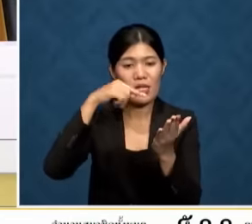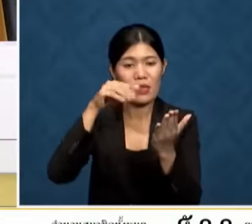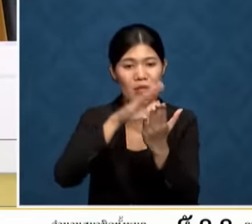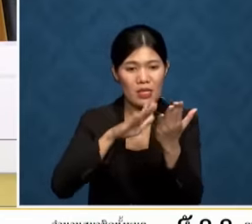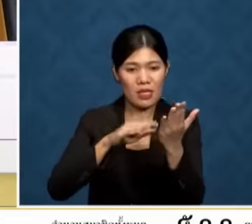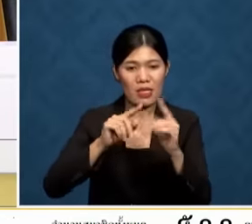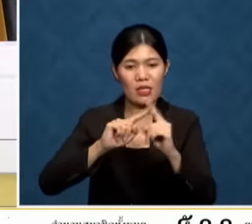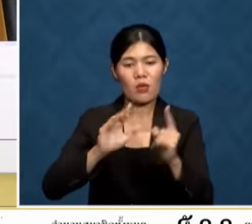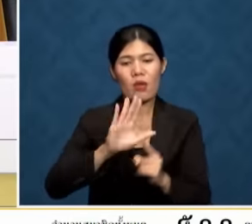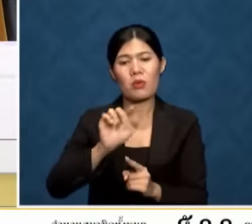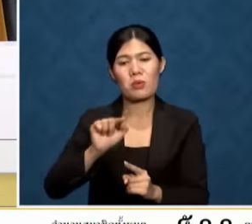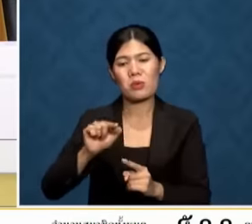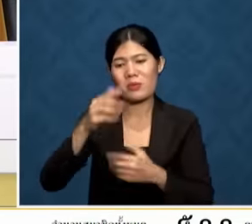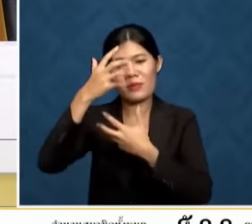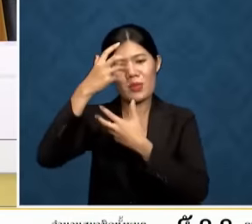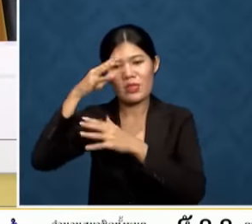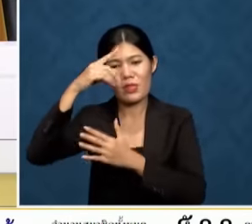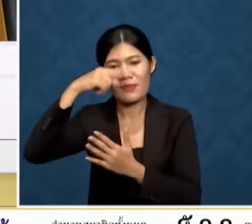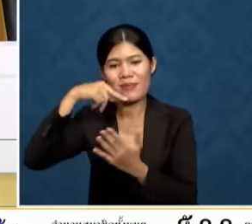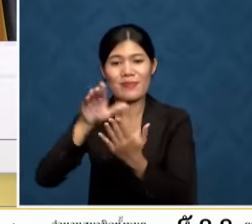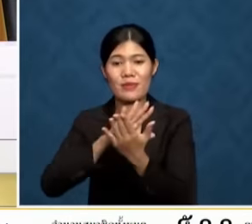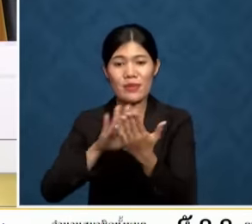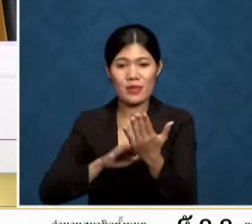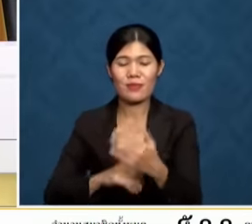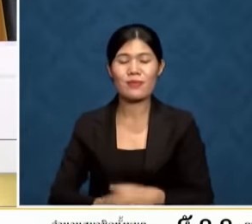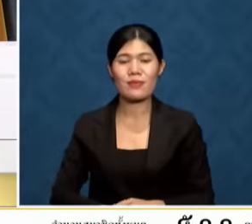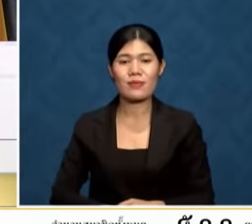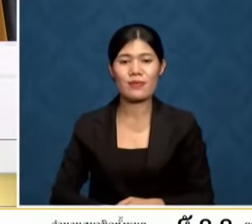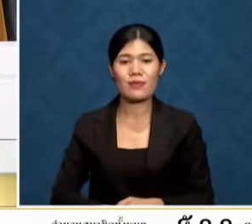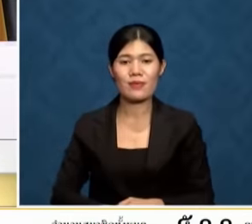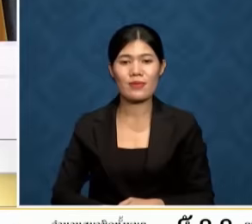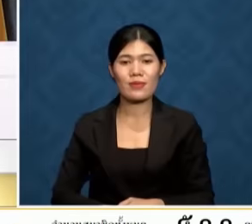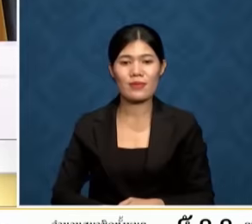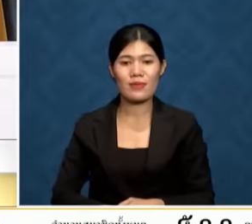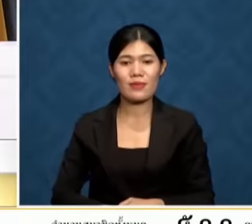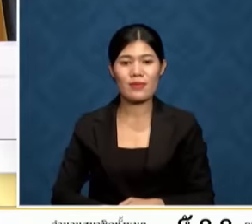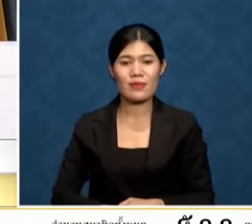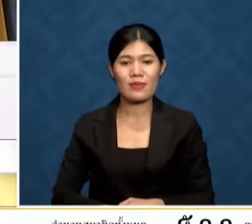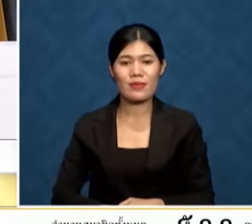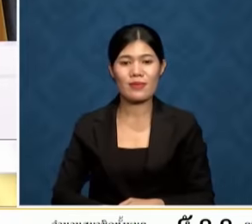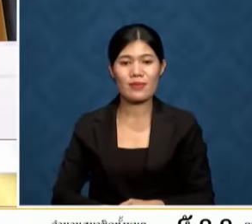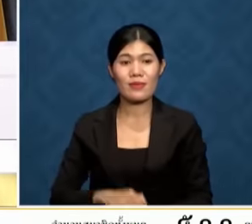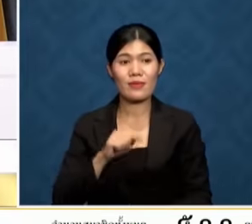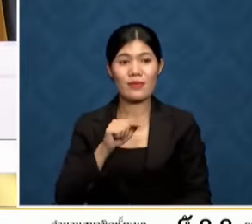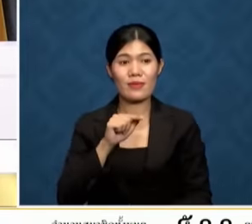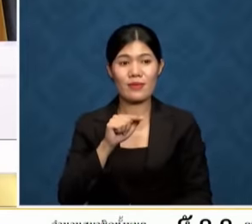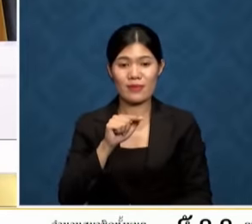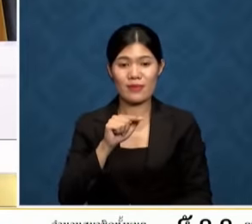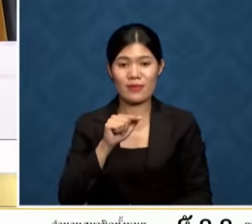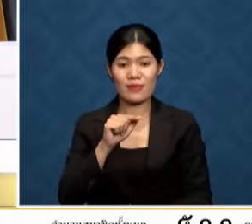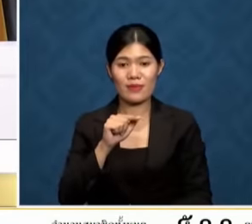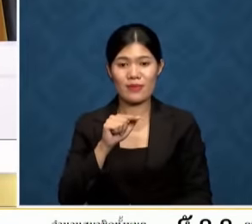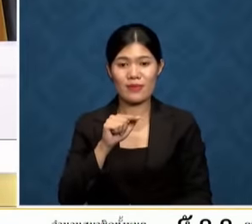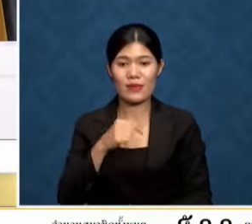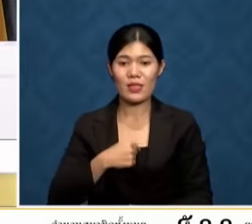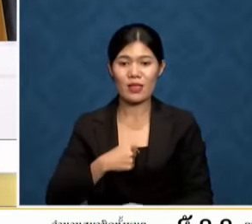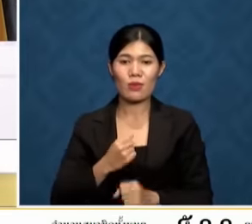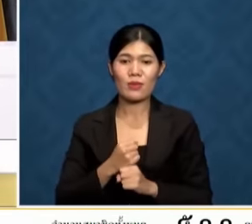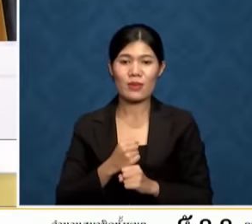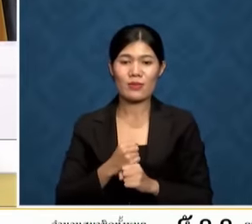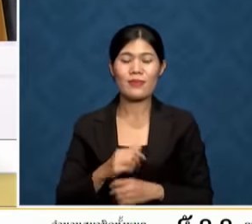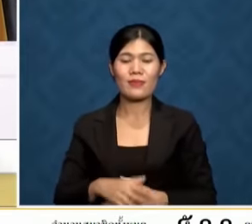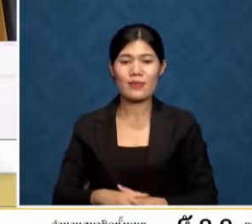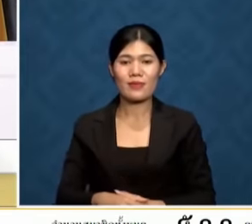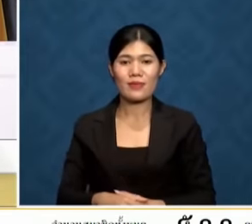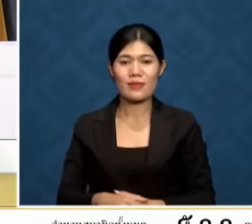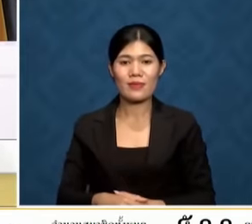ประเทศไทยต่างหากนั่นคือสิ่งที่เราเจอทุกท่านครับนอกเหนือจาก